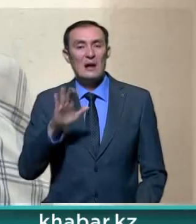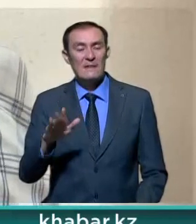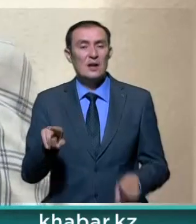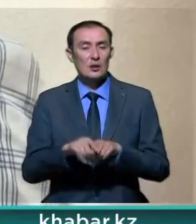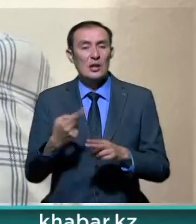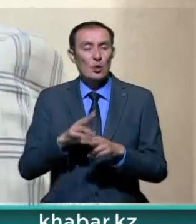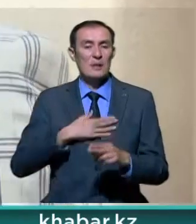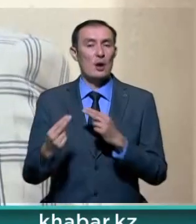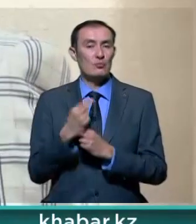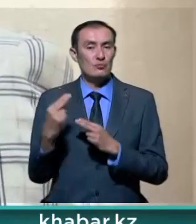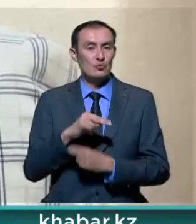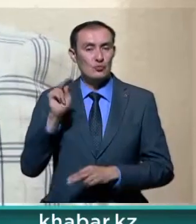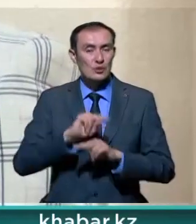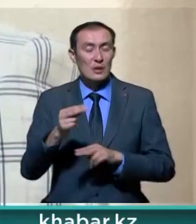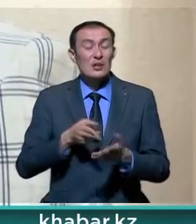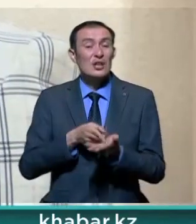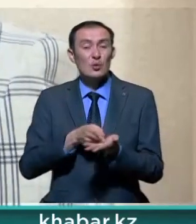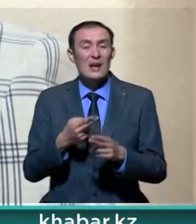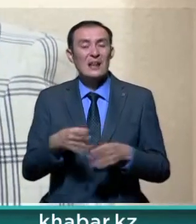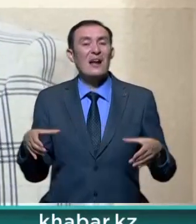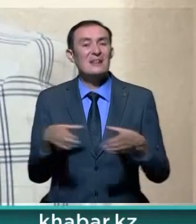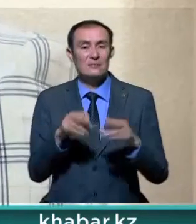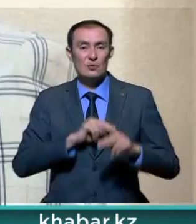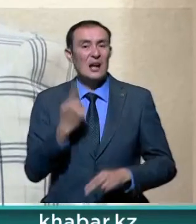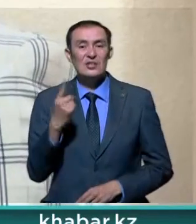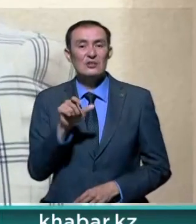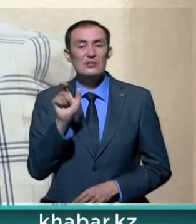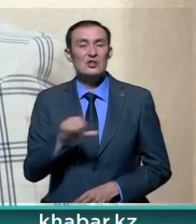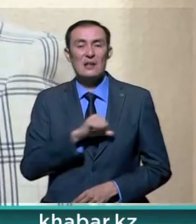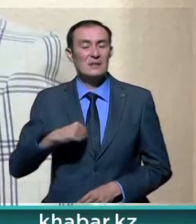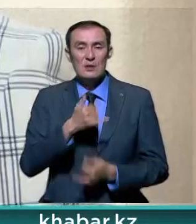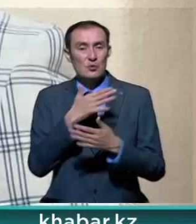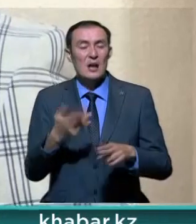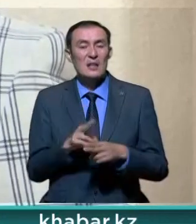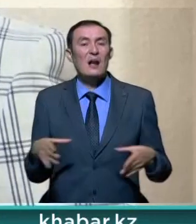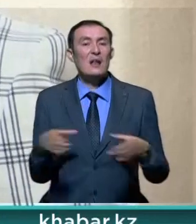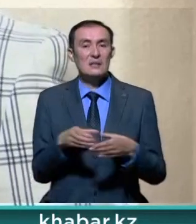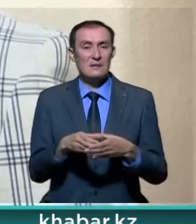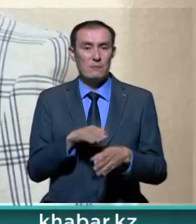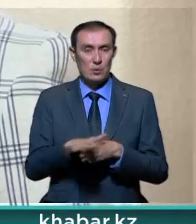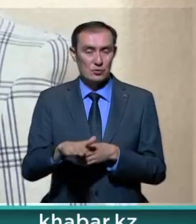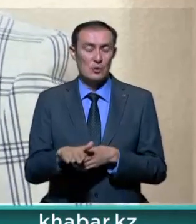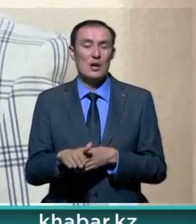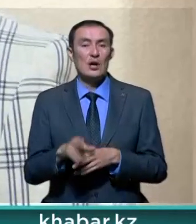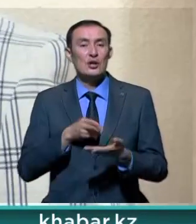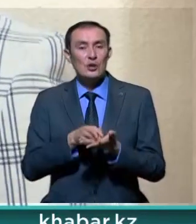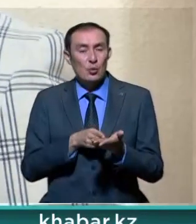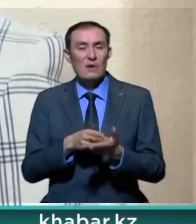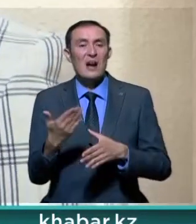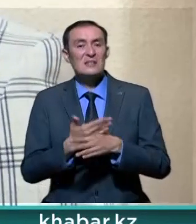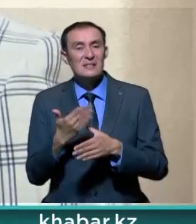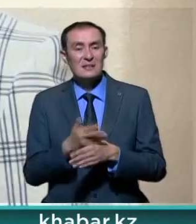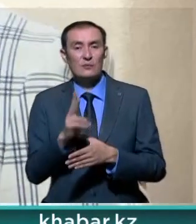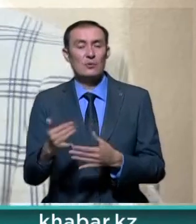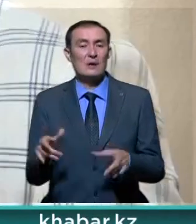учили. Ну, это хирургия, это коллективный труд. Это не один человек делает, это коллективный труд тех хирургов, ассистентов, которые